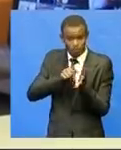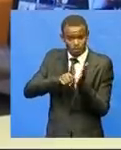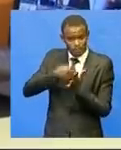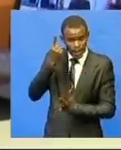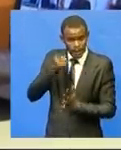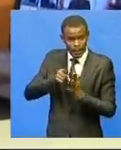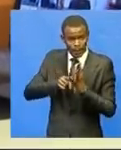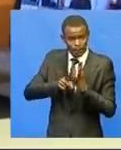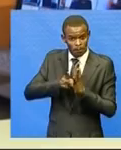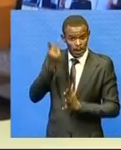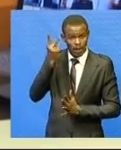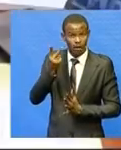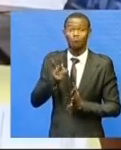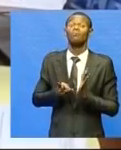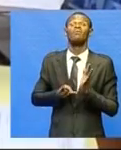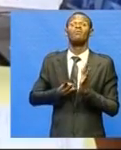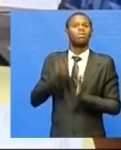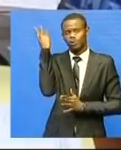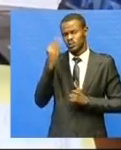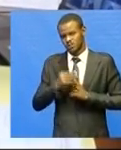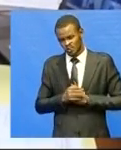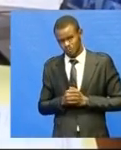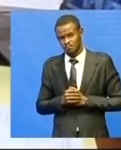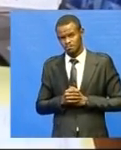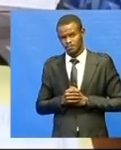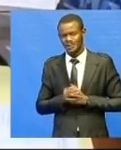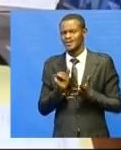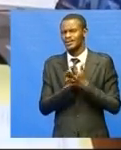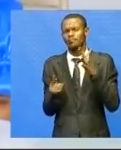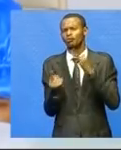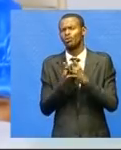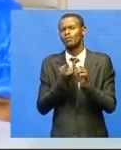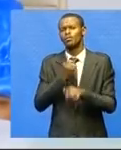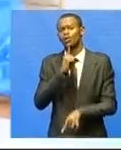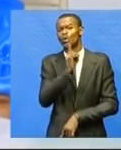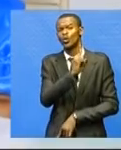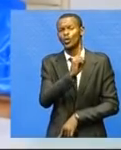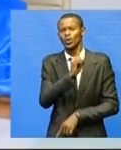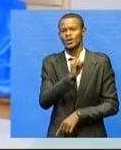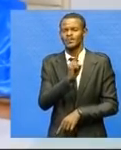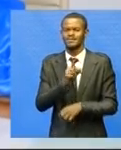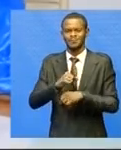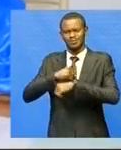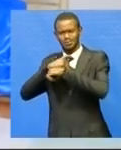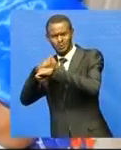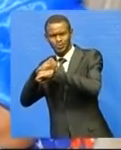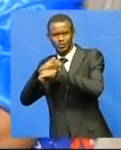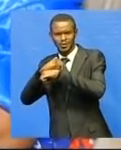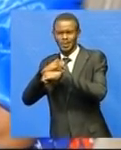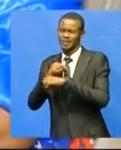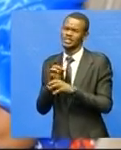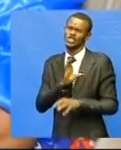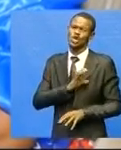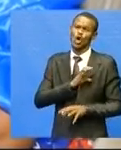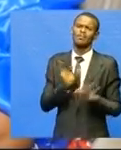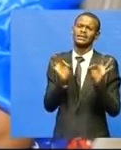autres au relâchement des mesures barrières, au ralentissement du processus des vaccinations et à l'exposition aux